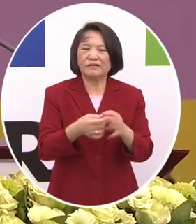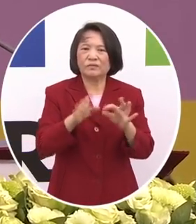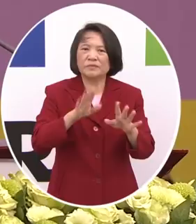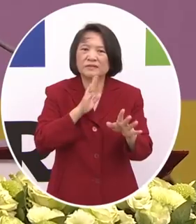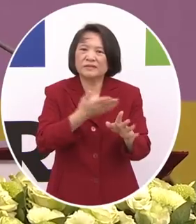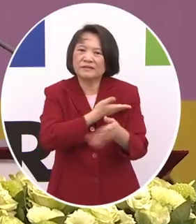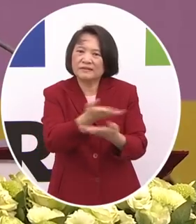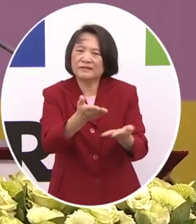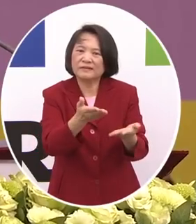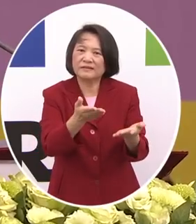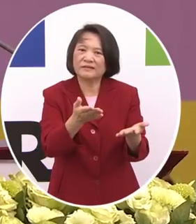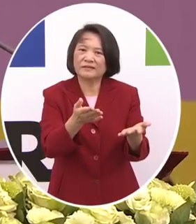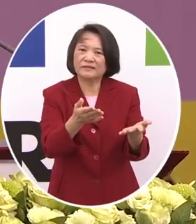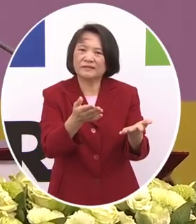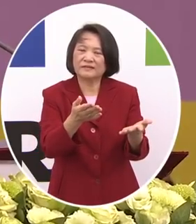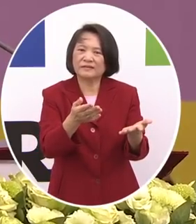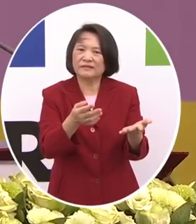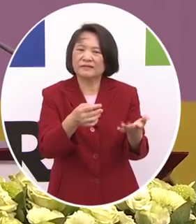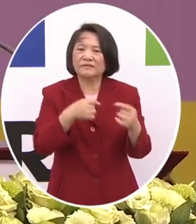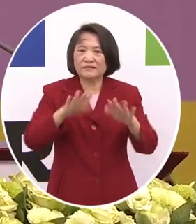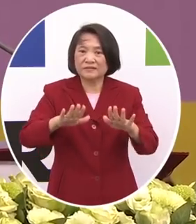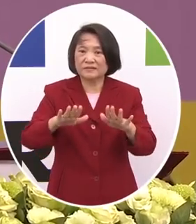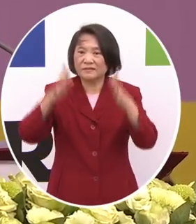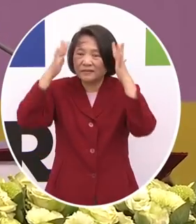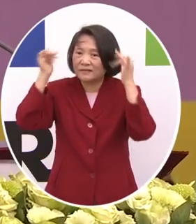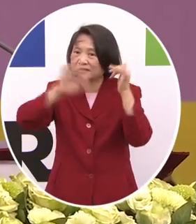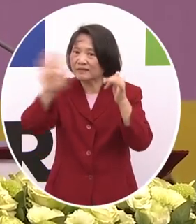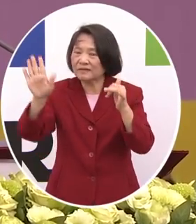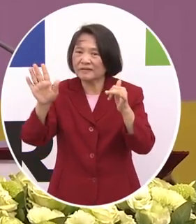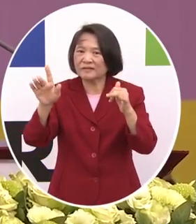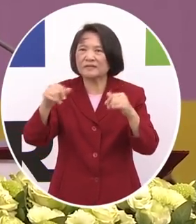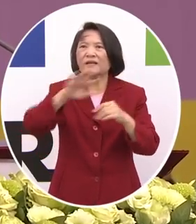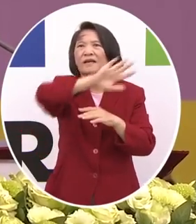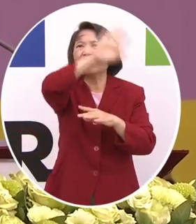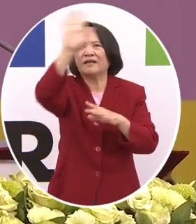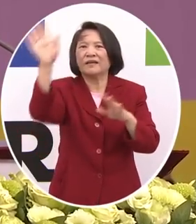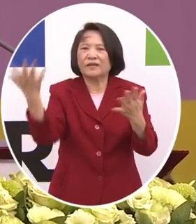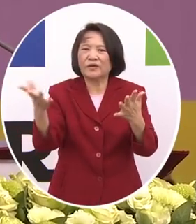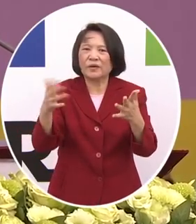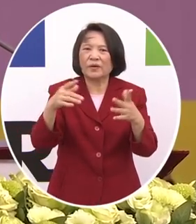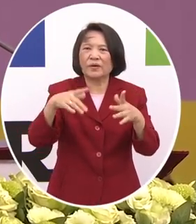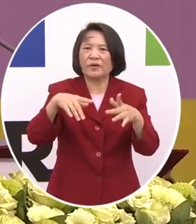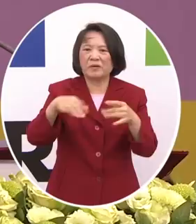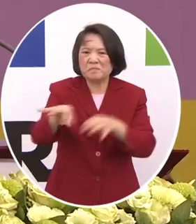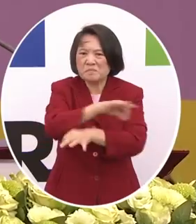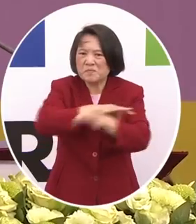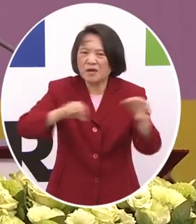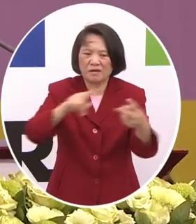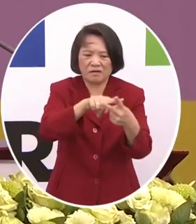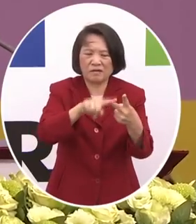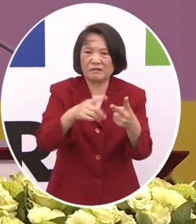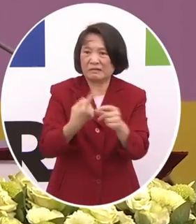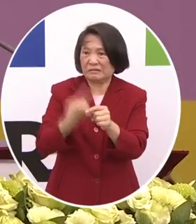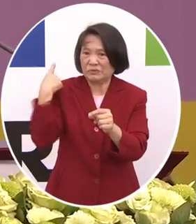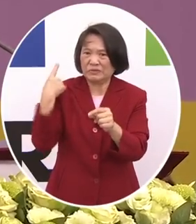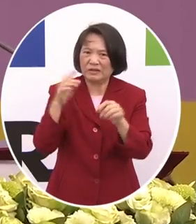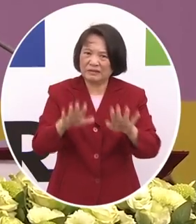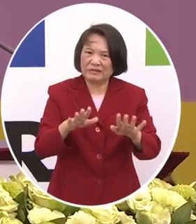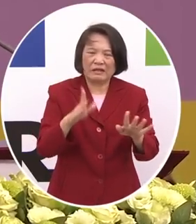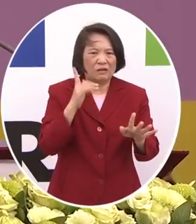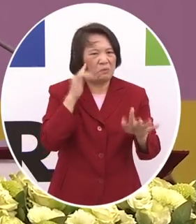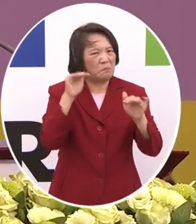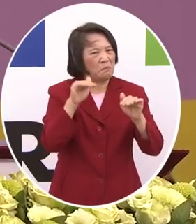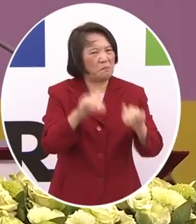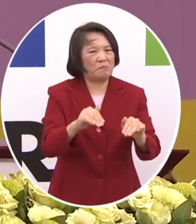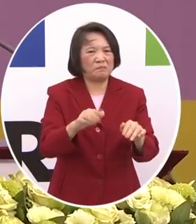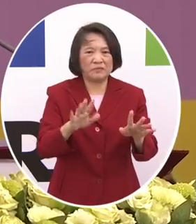起了66天。今年夏天，无论是天气跟景气，都比去年热，但是供